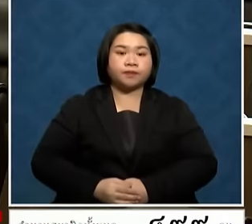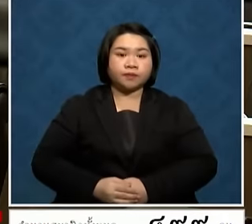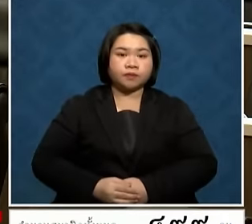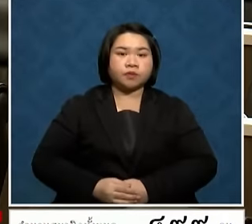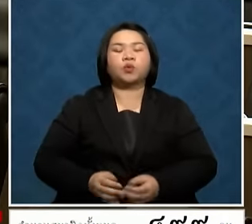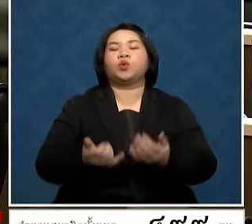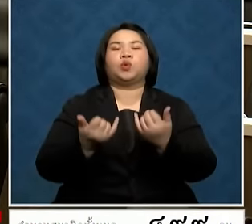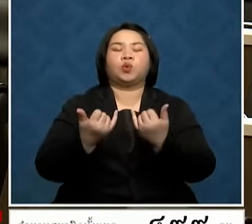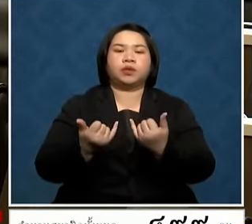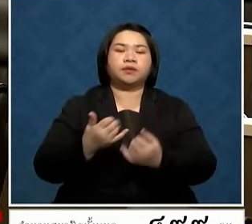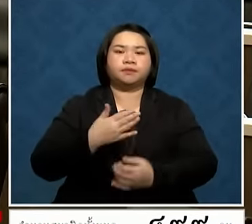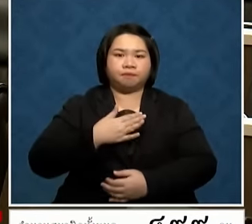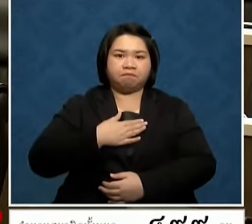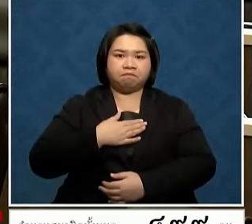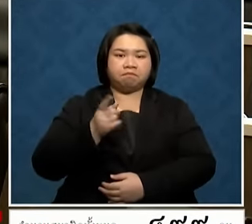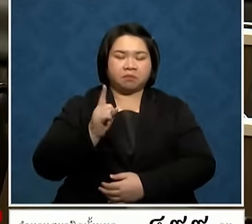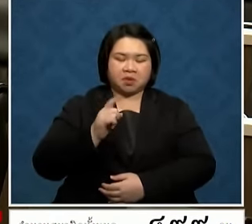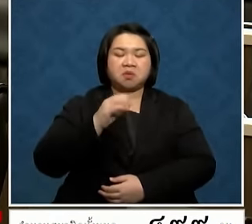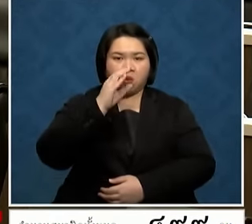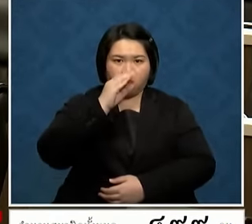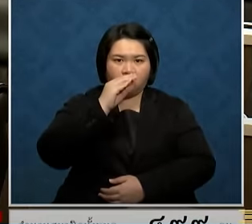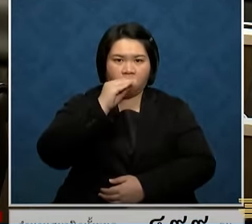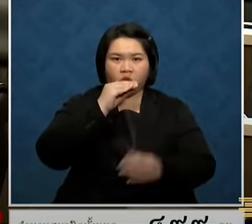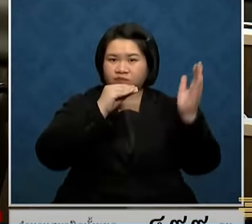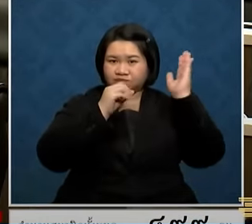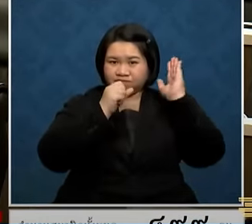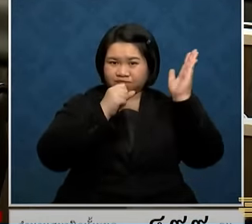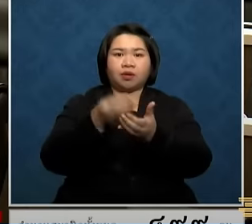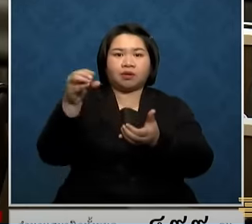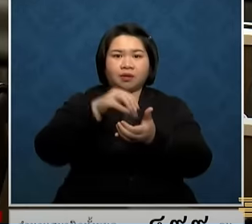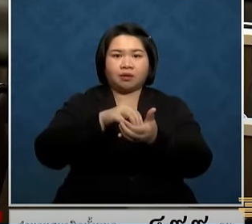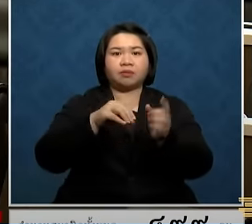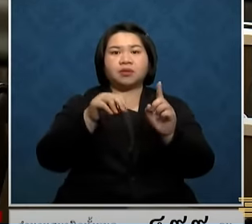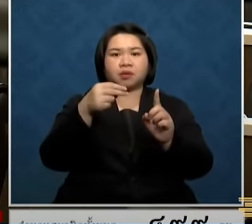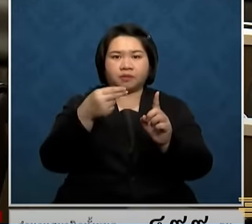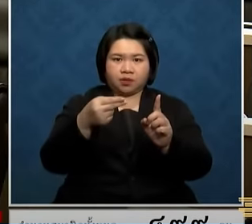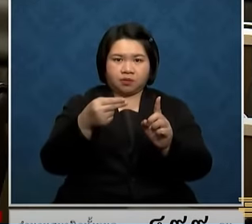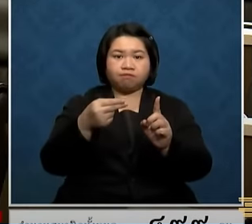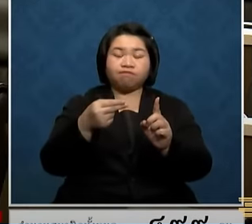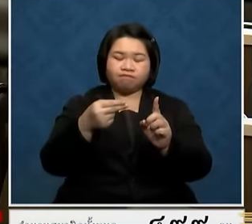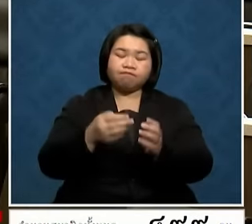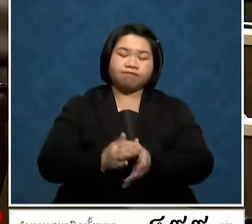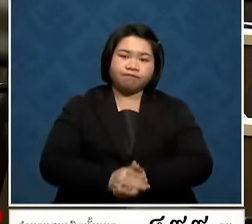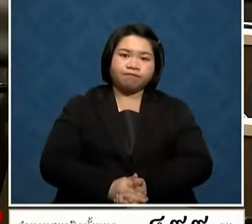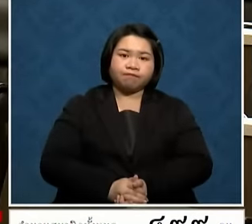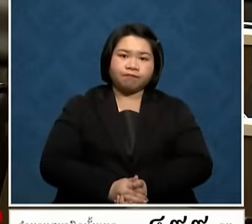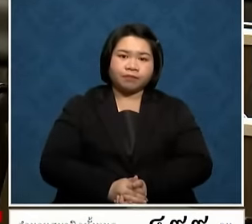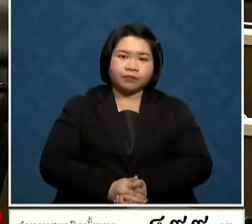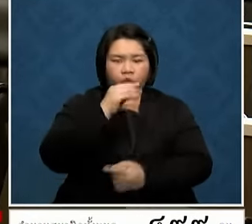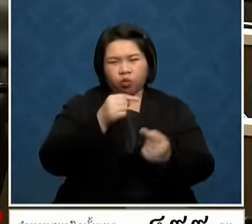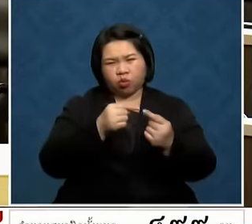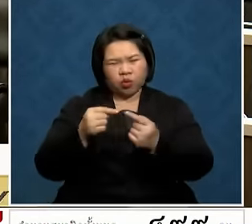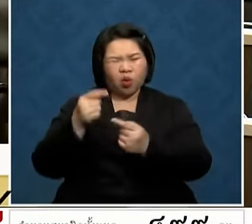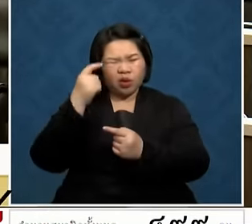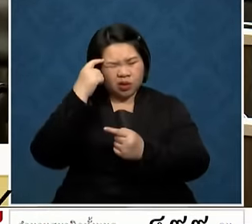วันนี้เป็นอีกวันที่ต้องมาพูดกันเรื่องดิจิตอล walletทั้งที่ความจริงควรจะจบไปนาน